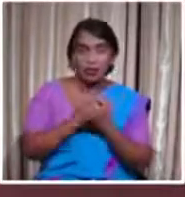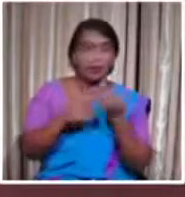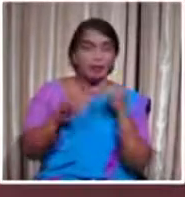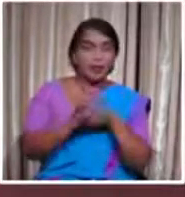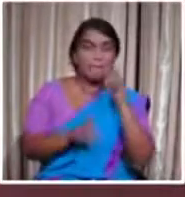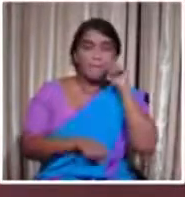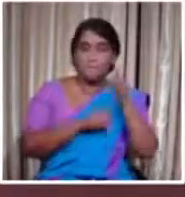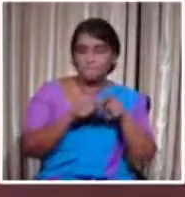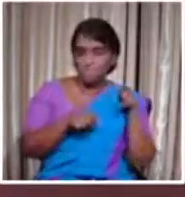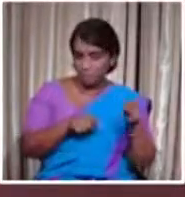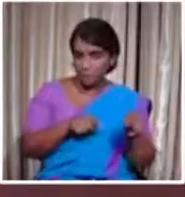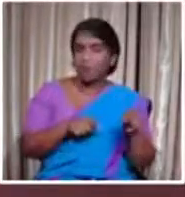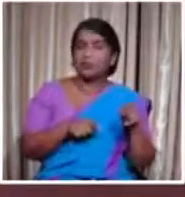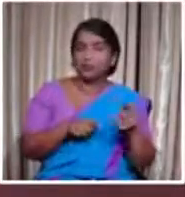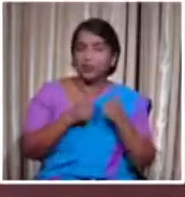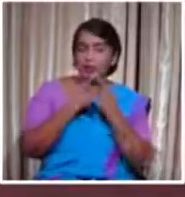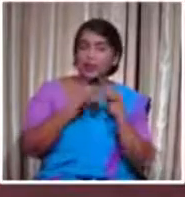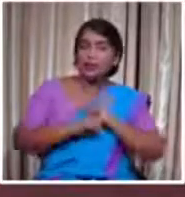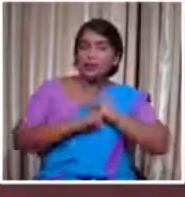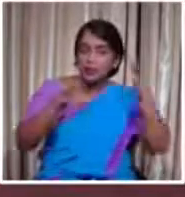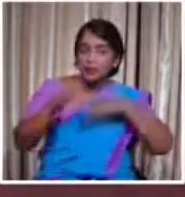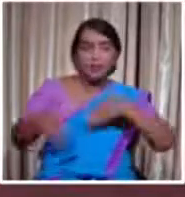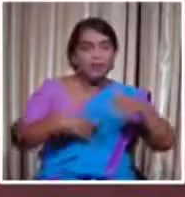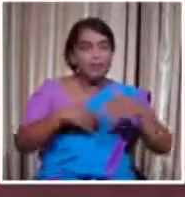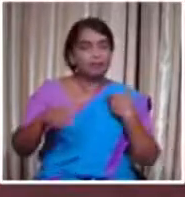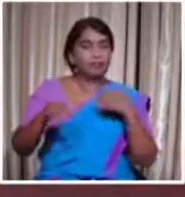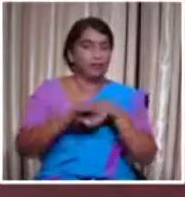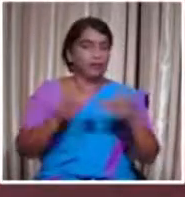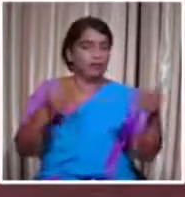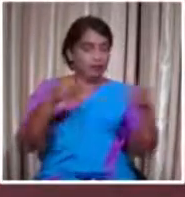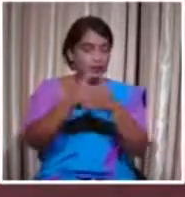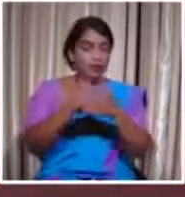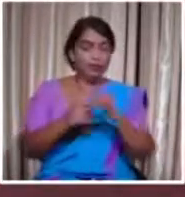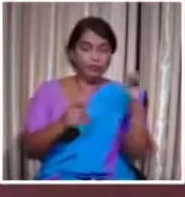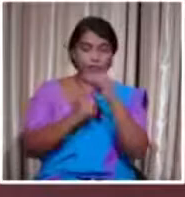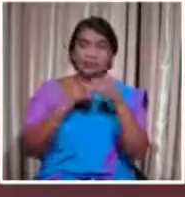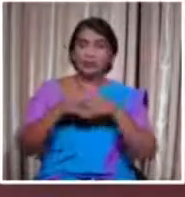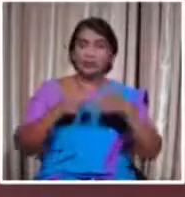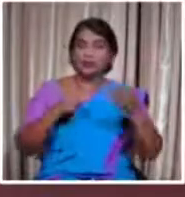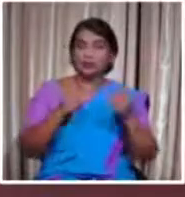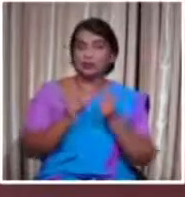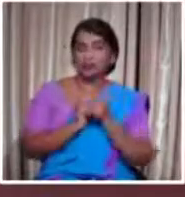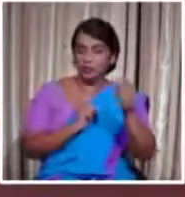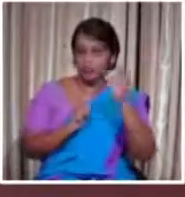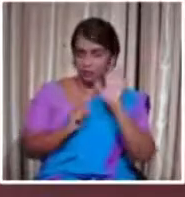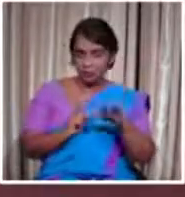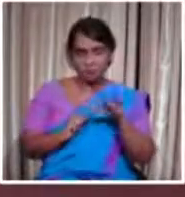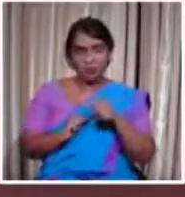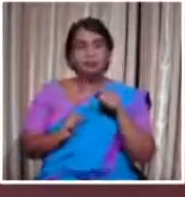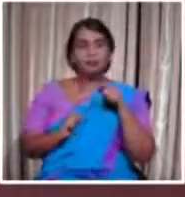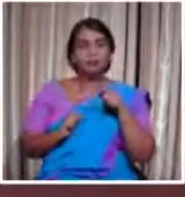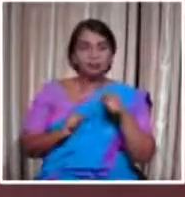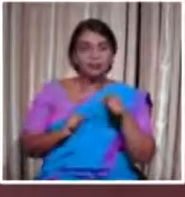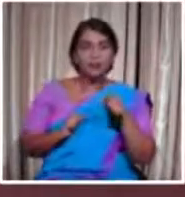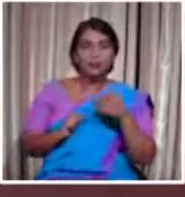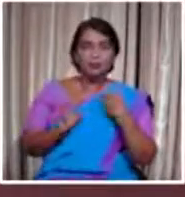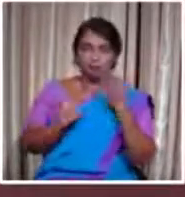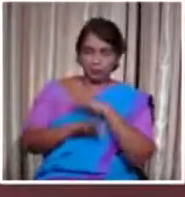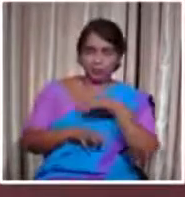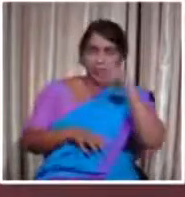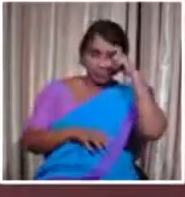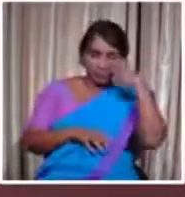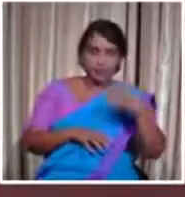පිරිස්. ඔවුන තමයි විවිධ පෙළපාලි උද්ඝෝෂණ වලට ඉදිරියෙන්ම තියාගෙන ආරක්ෂක වැටකටුළු බිම තබන්නේ යොදාගන්නේ. මේක අපි පෞද්ගල කාලේ